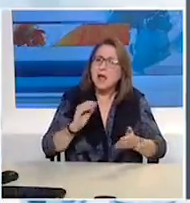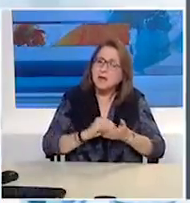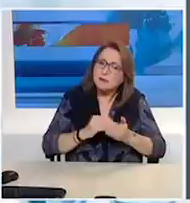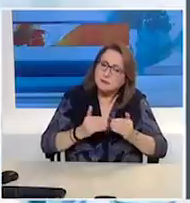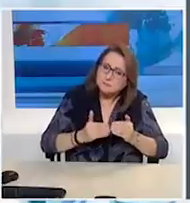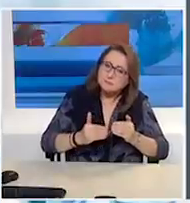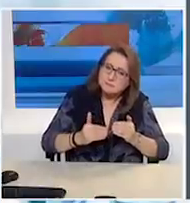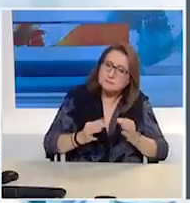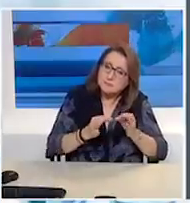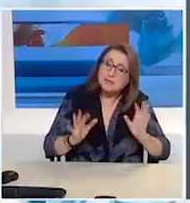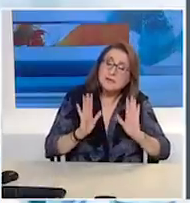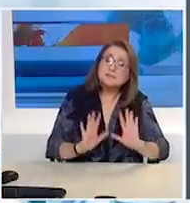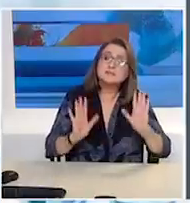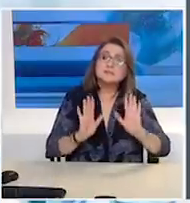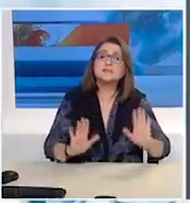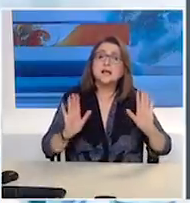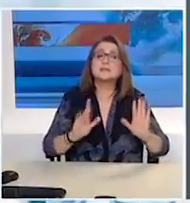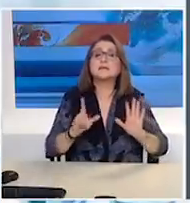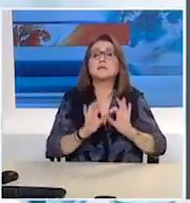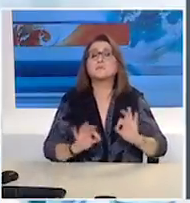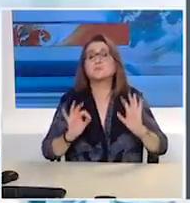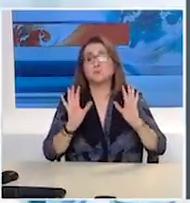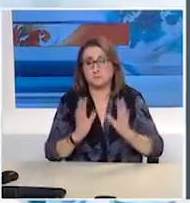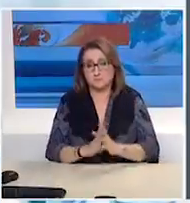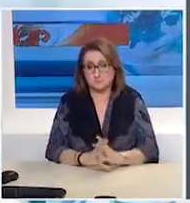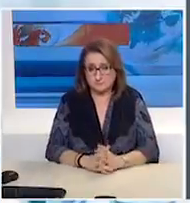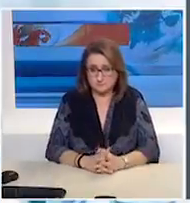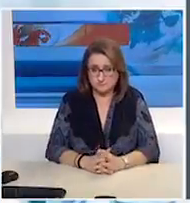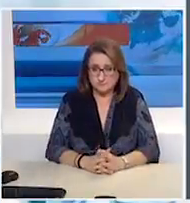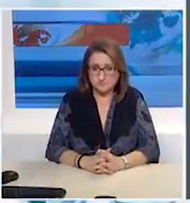ιό, με τα μέχρι τώρα δεδομένα. Η επόμενη ενημέρωση από το